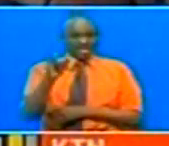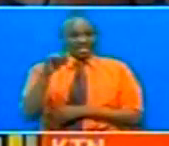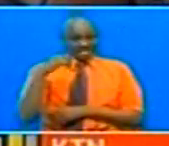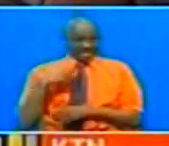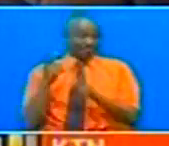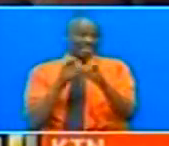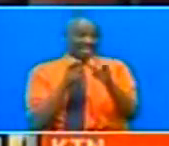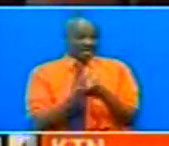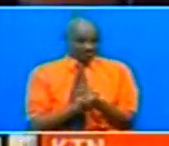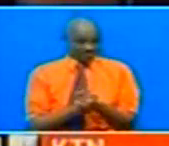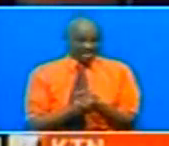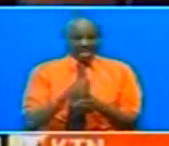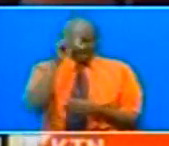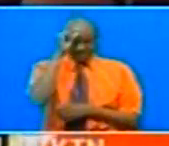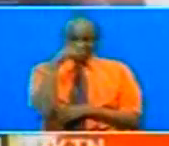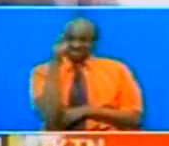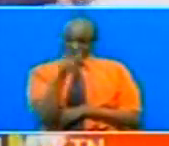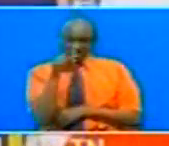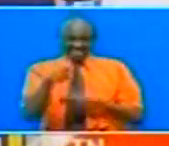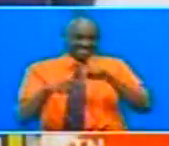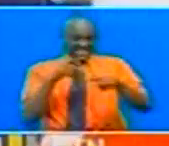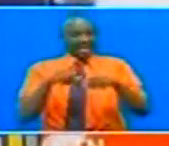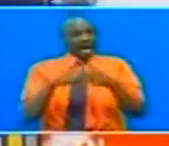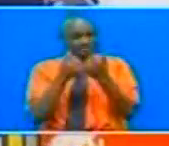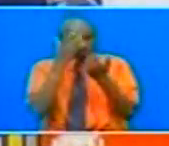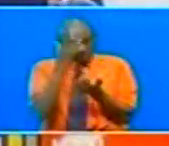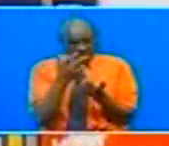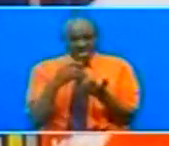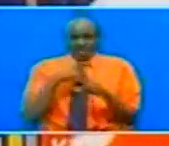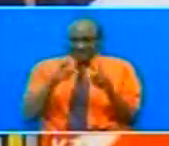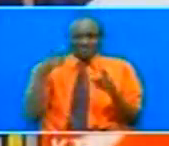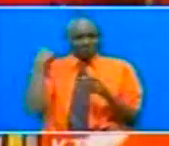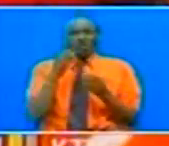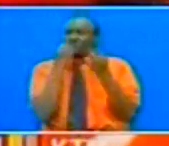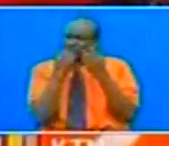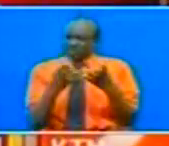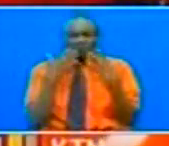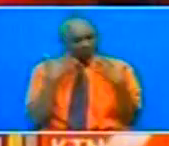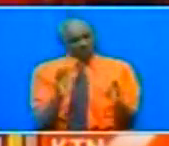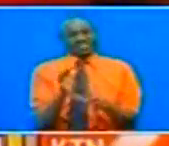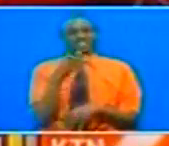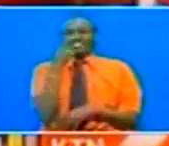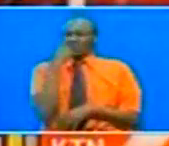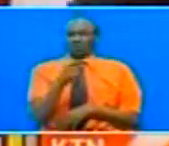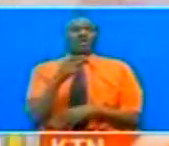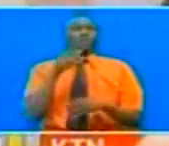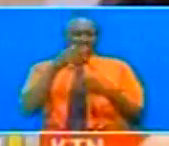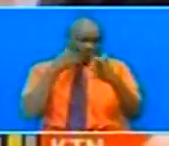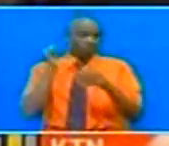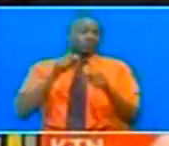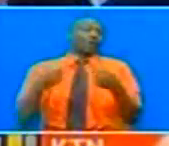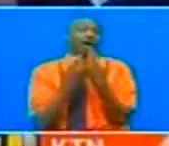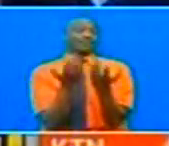ya Mandera. Serikali ilisema mauaji hayo yalitekelezwa licha ya taarifa za ujasusi kubashiri awali kuwa